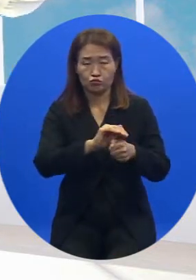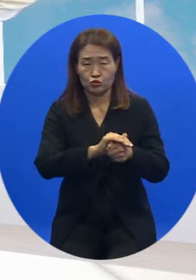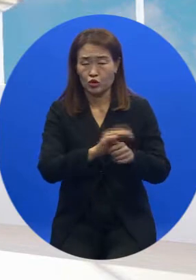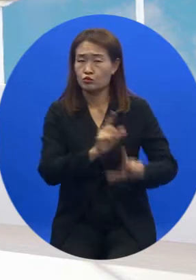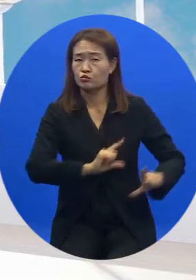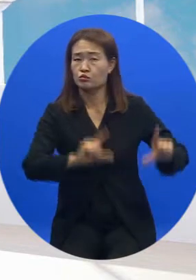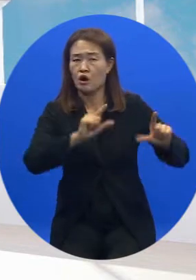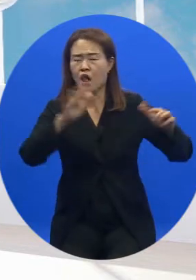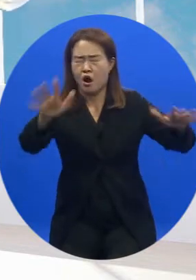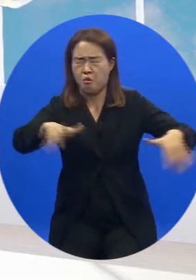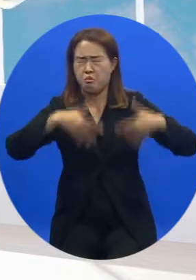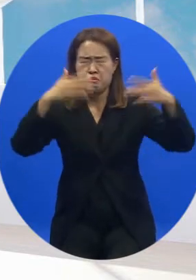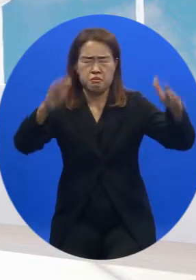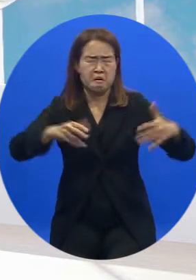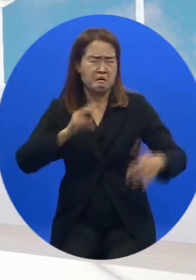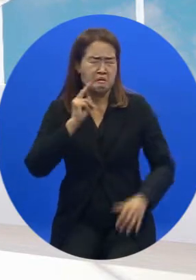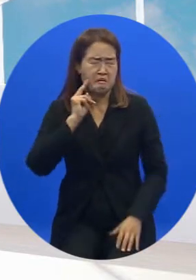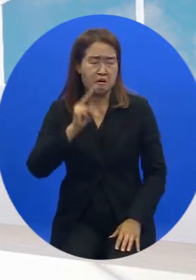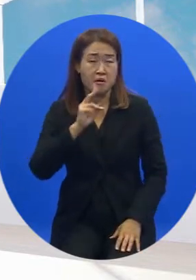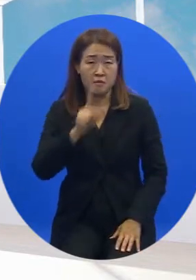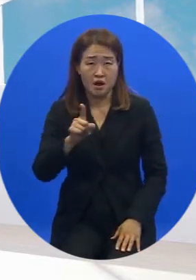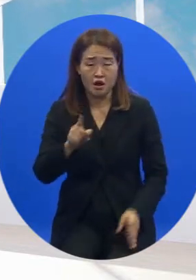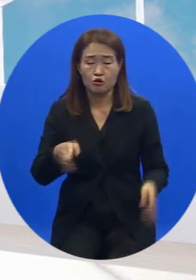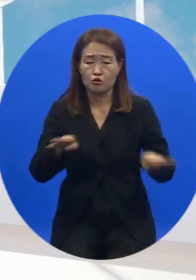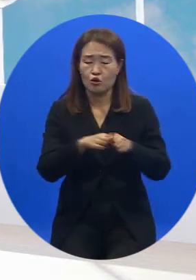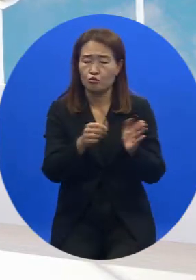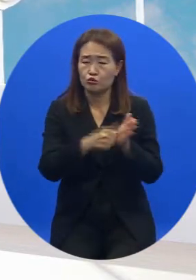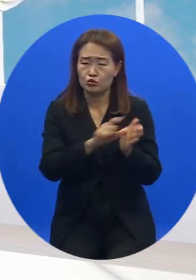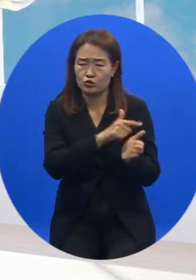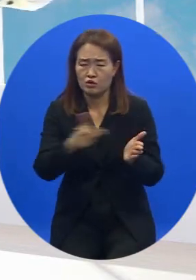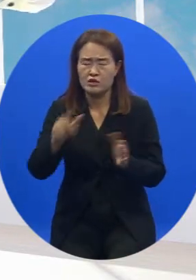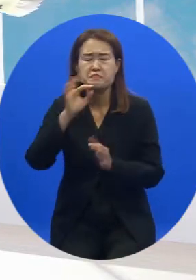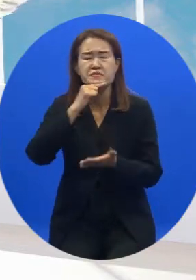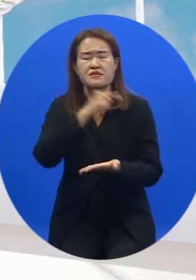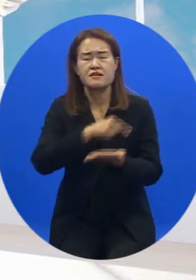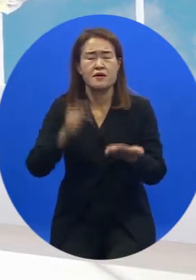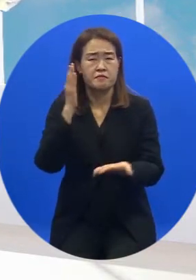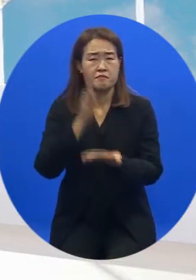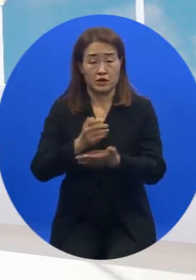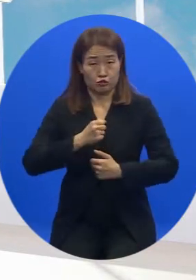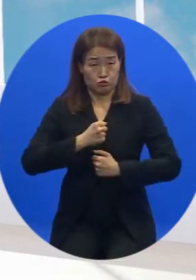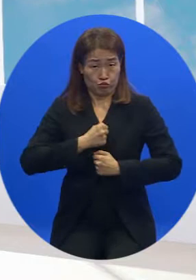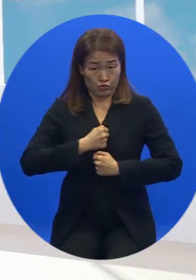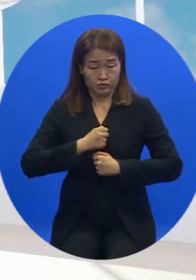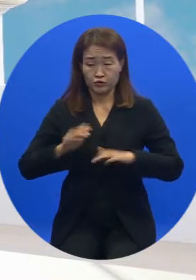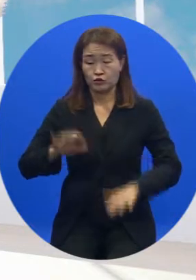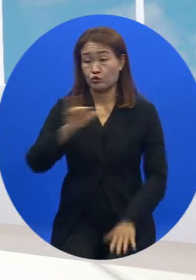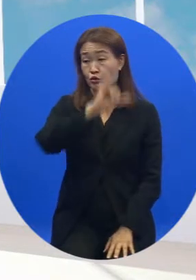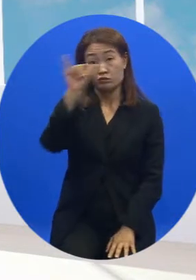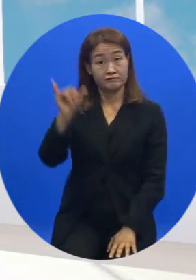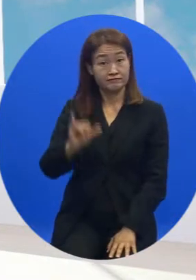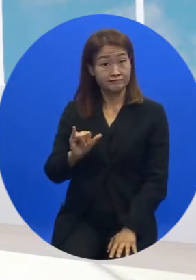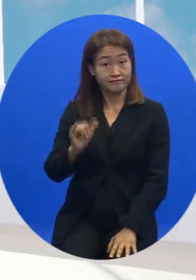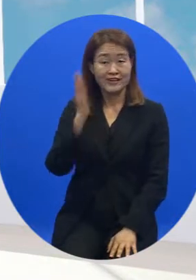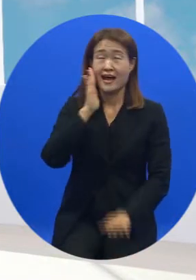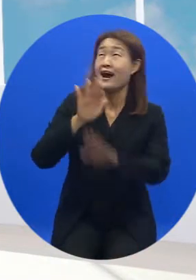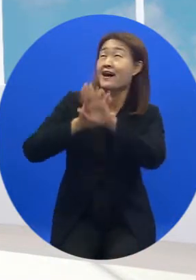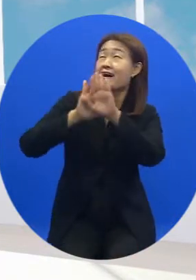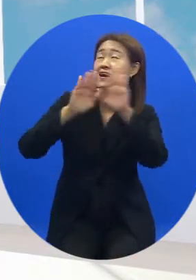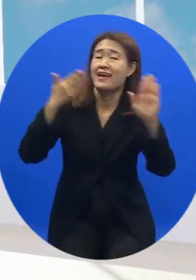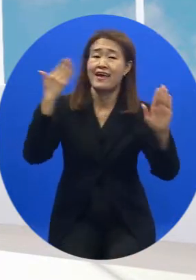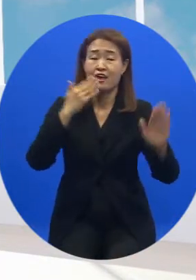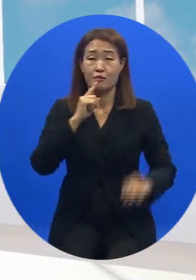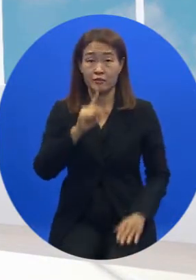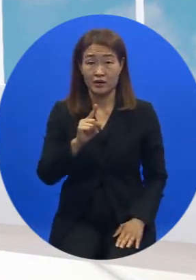경상 동해안에는 바람이 강하게 불겠습니다. 시설물 피해가 없도록 대비 잘해주셔야겠습니다. 현재 전국에 맑은 하늘이